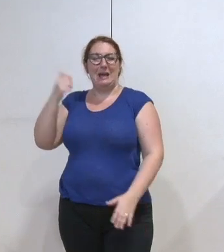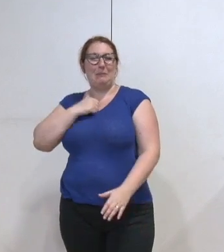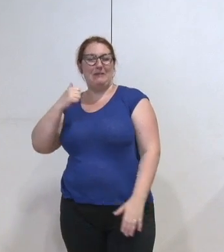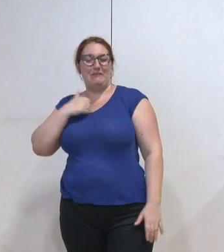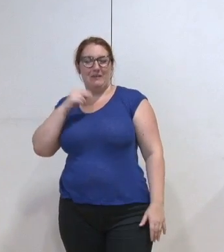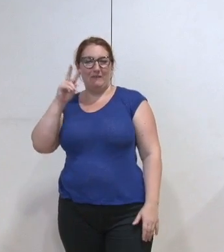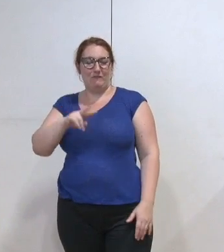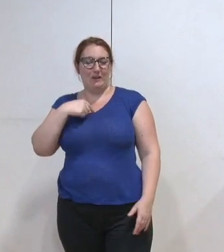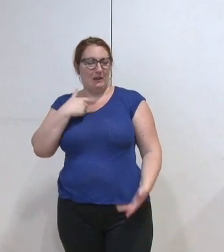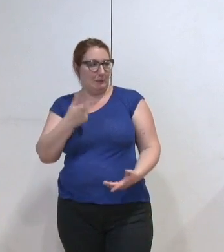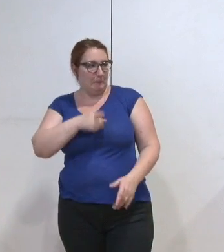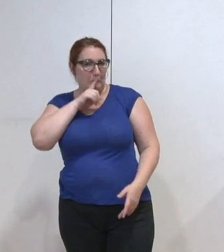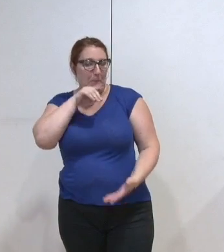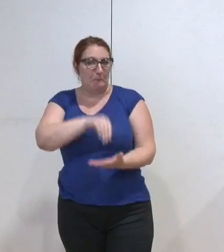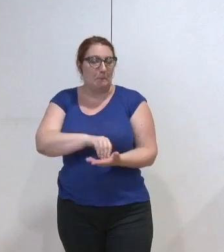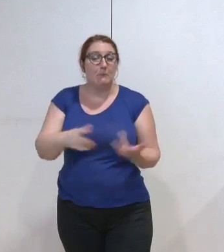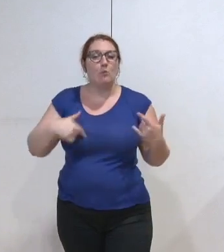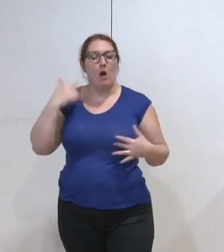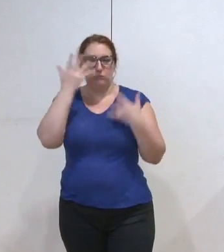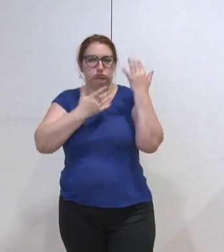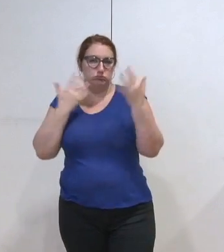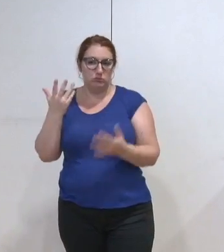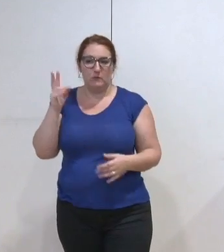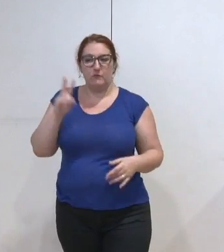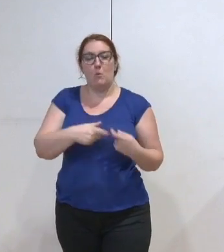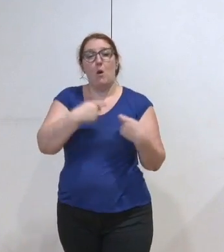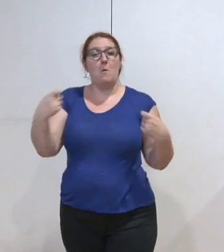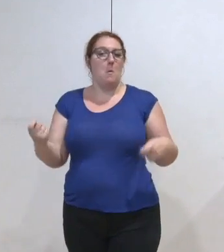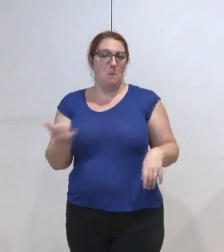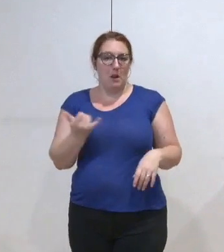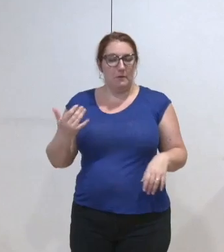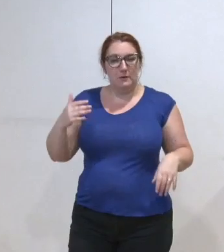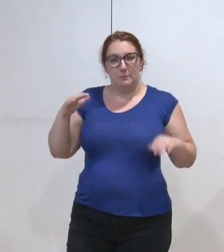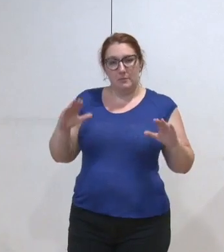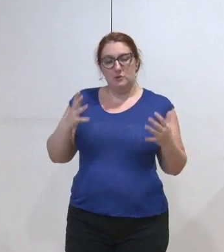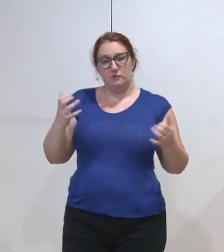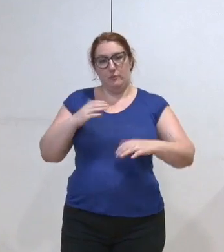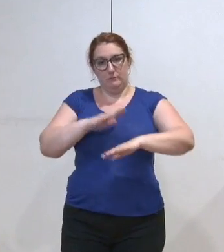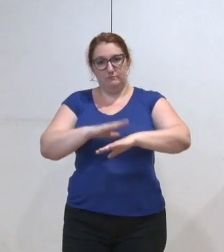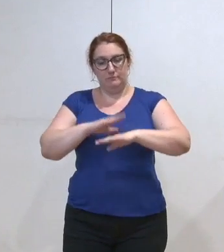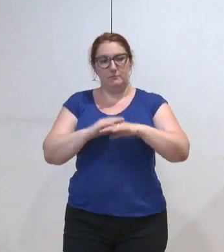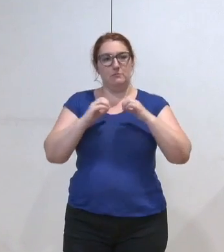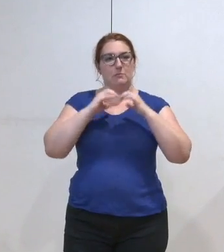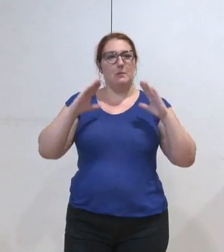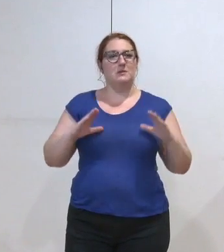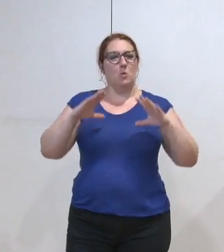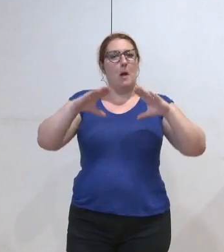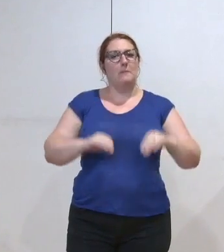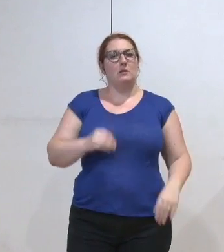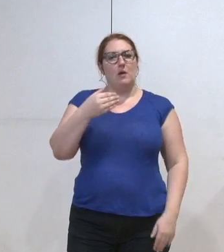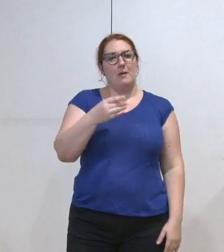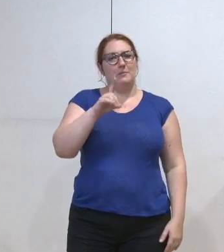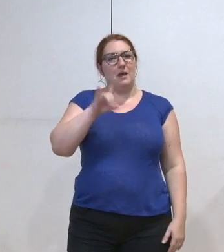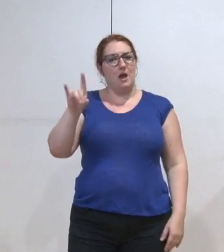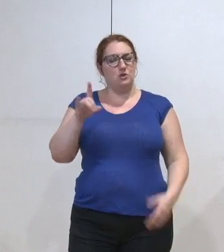quelques inquiétudes au final je veux pas être beaucoup plus long simplement souligner que sur les maisons des habitants dont vous reprenez pleinement le